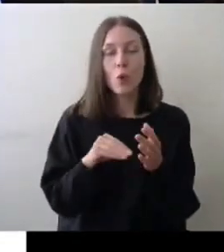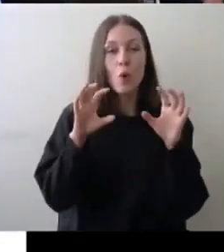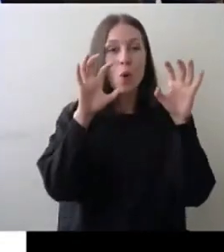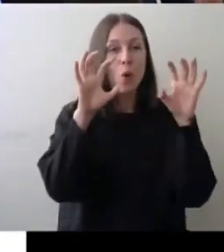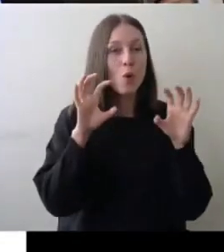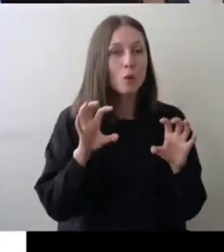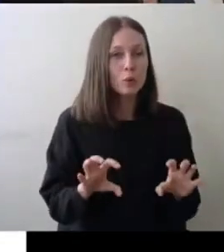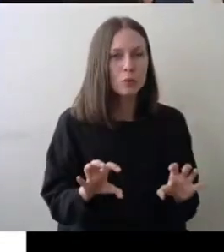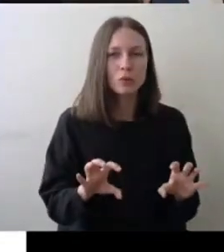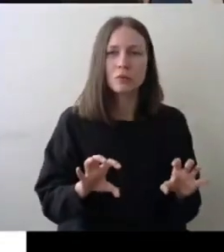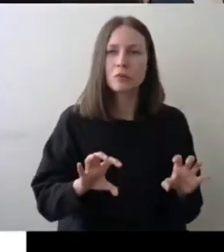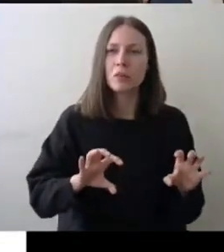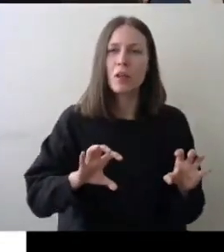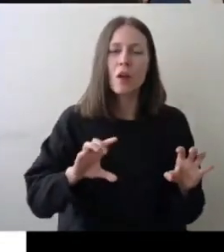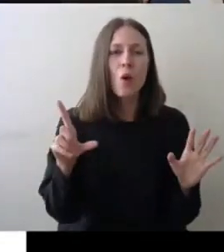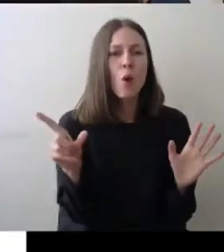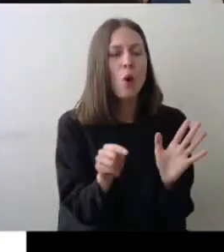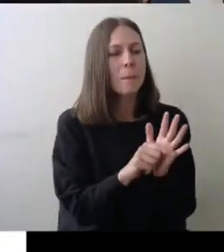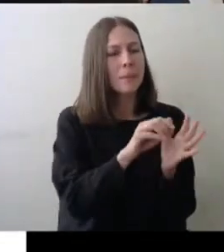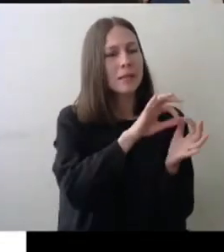neprivalo būti viskas detaliai